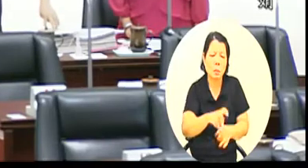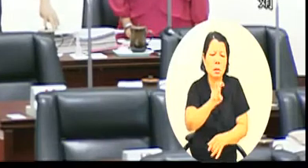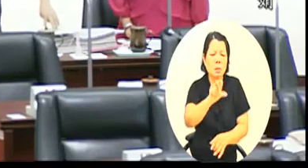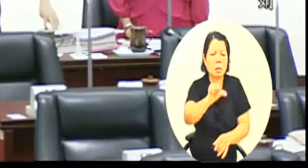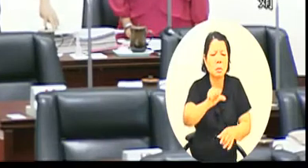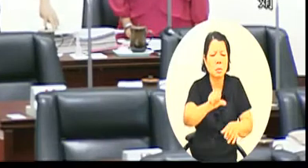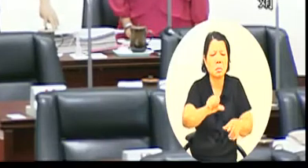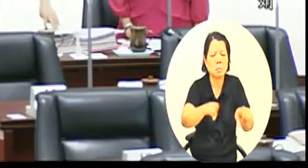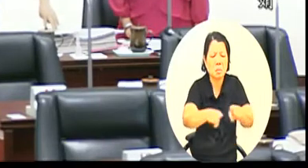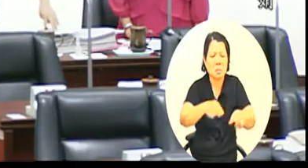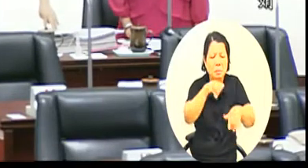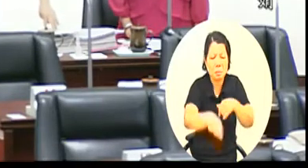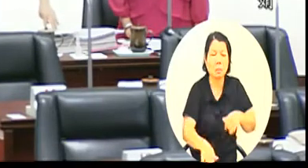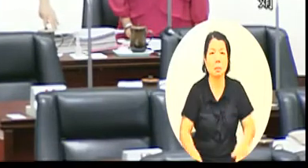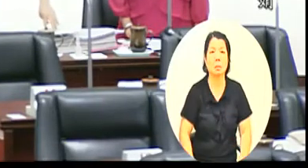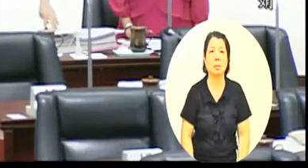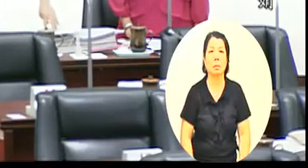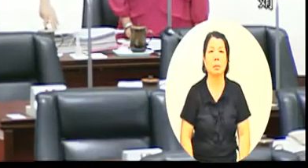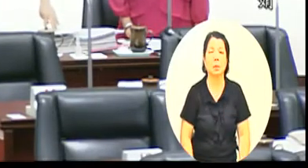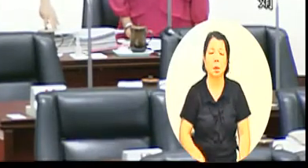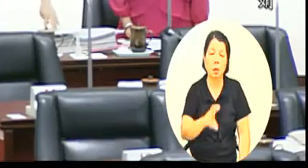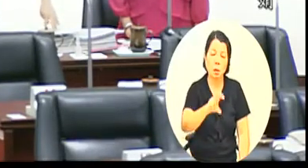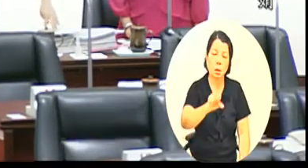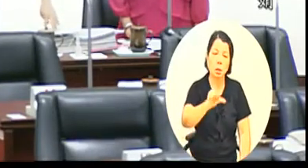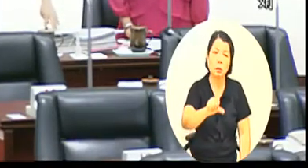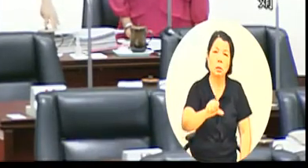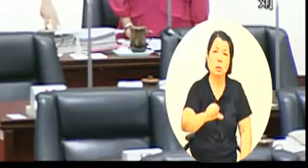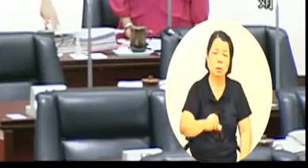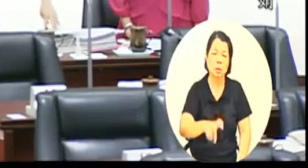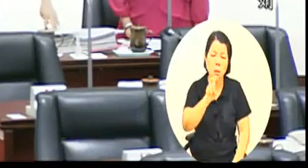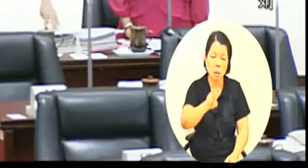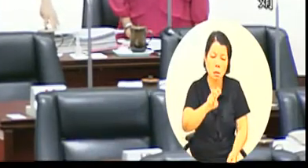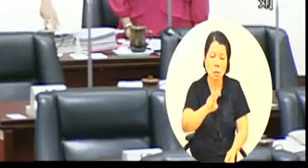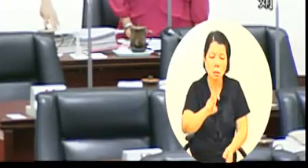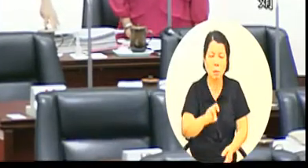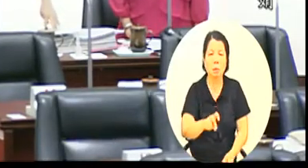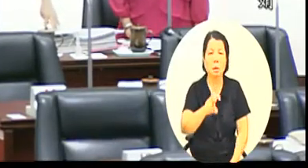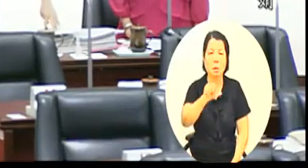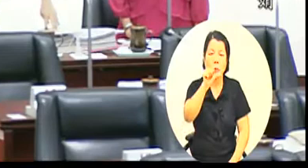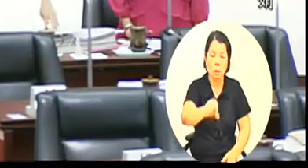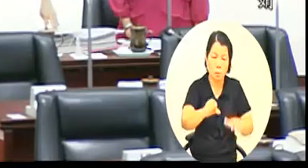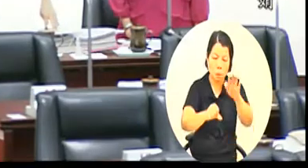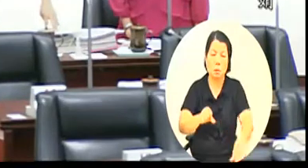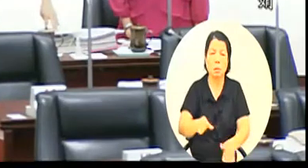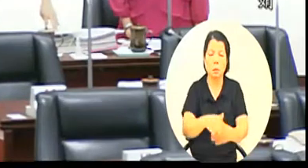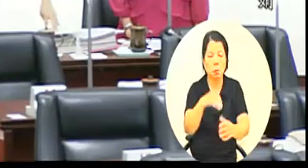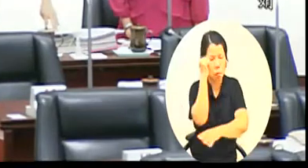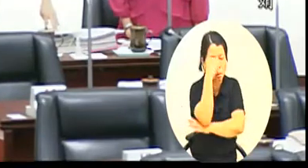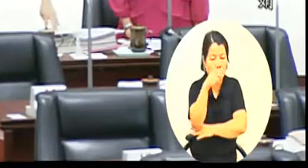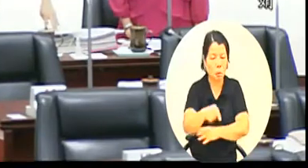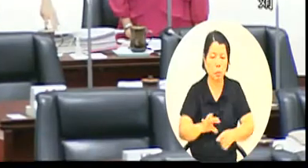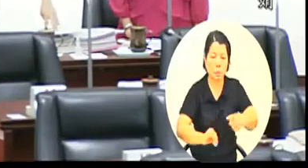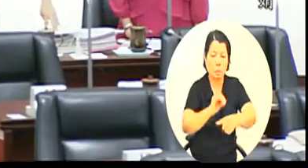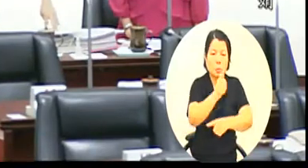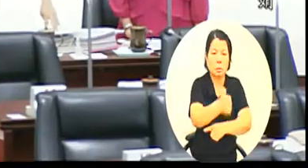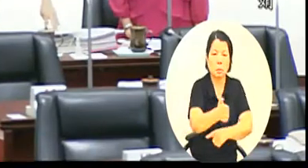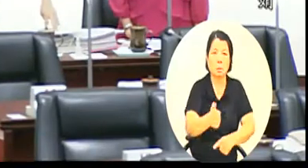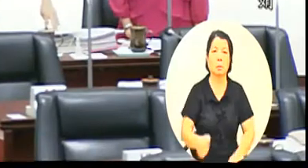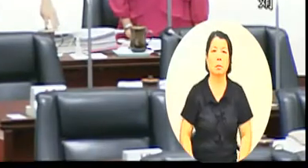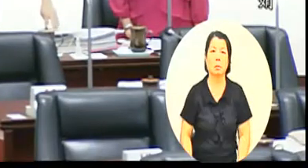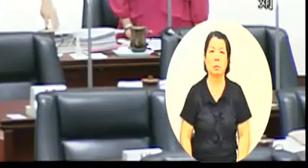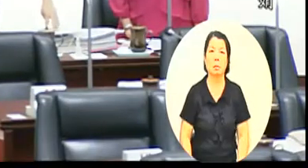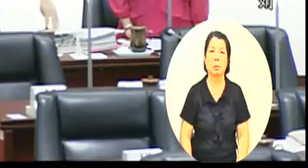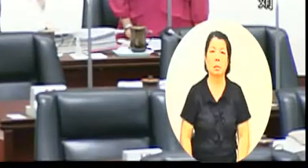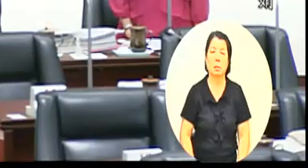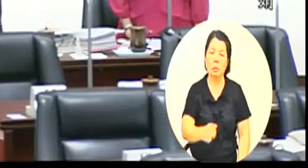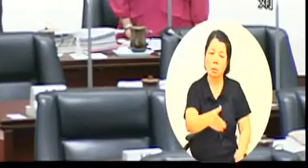啊。如果一个20几坪出头的，你现在住三住四只有50%的建蔽率，你